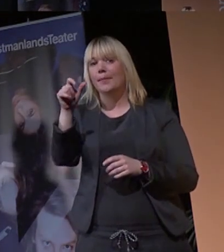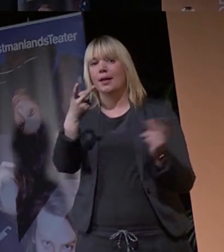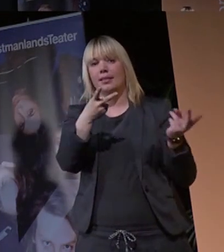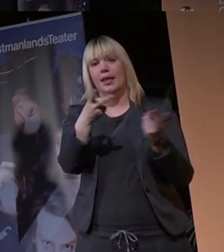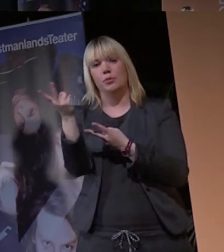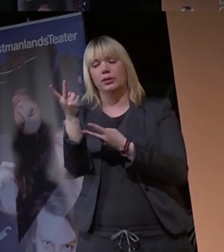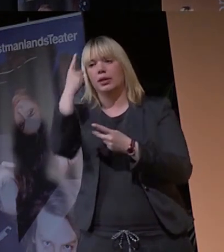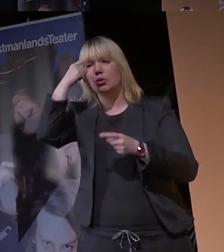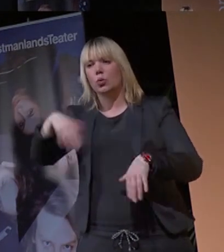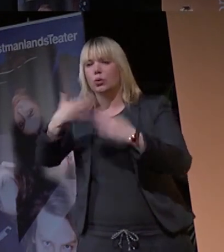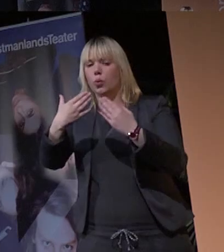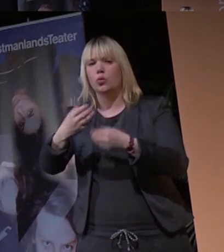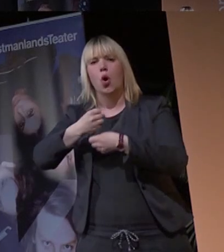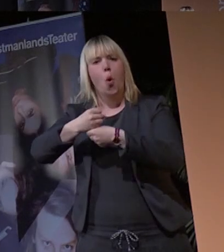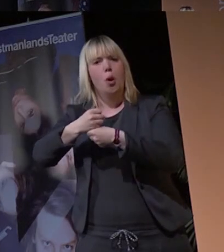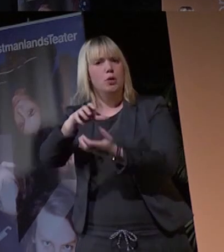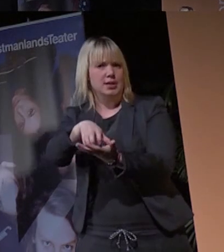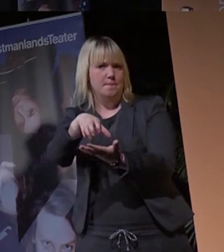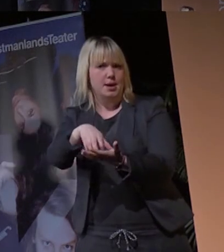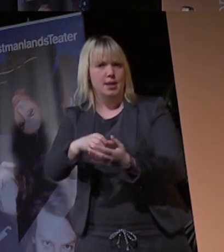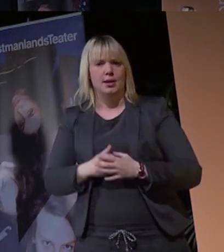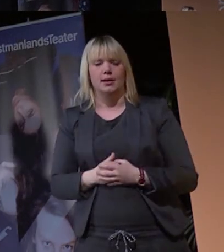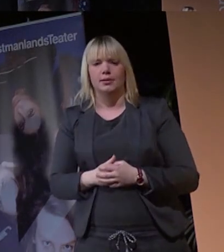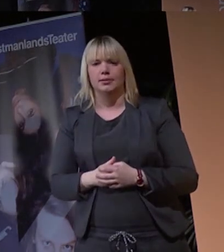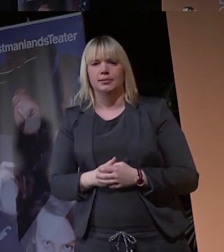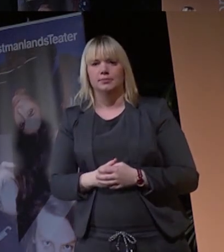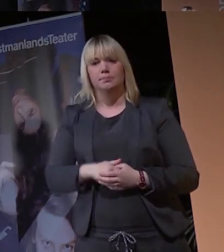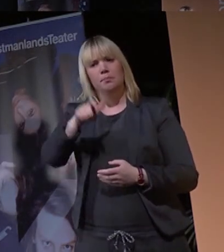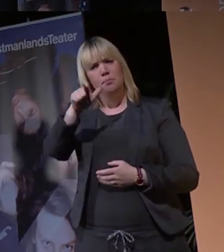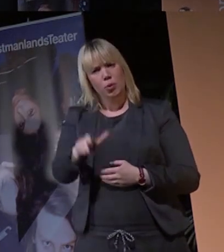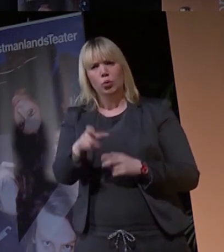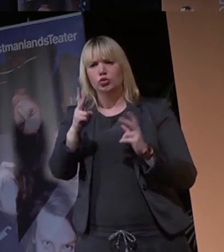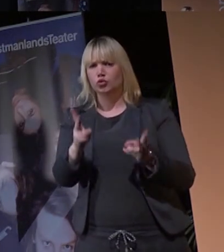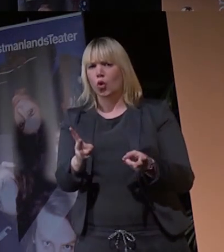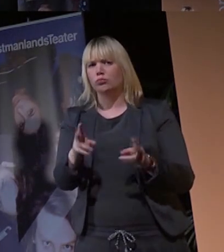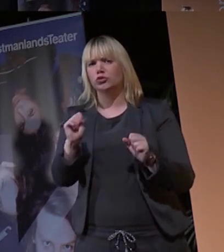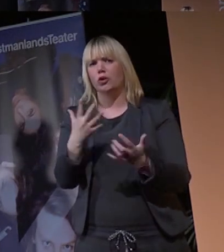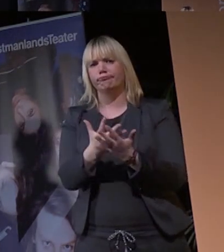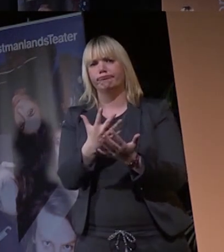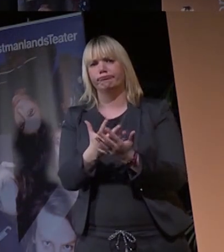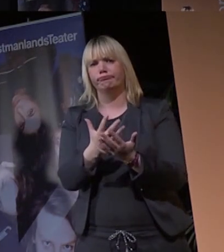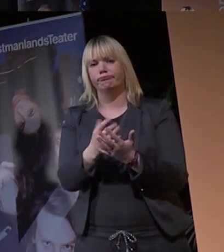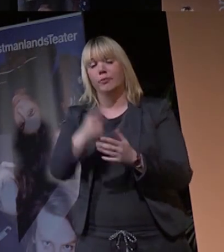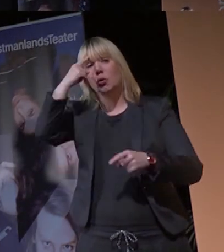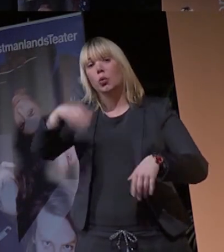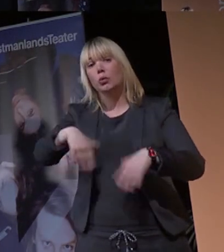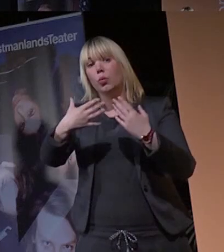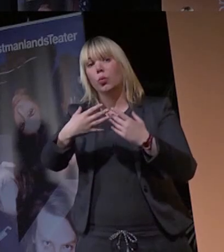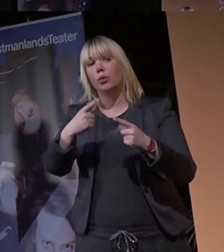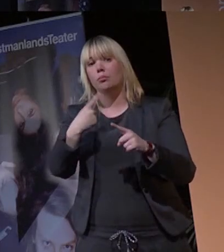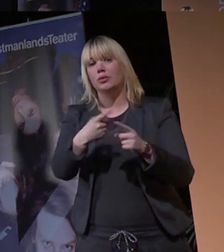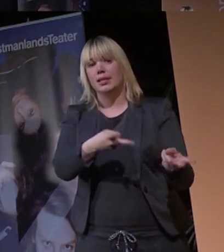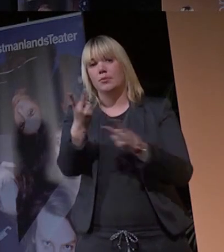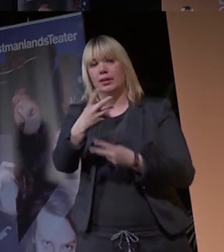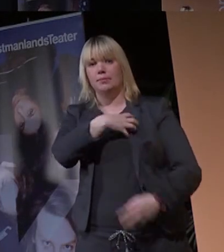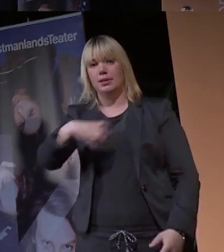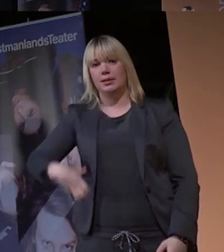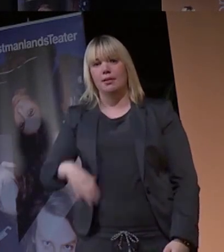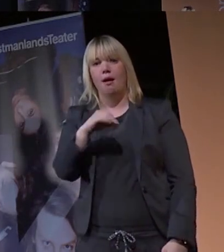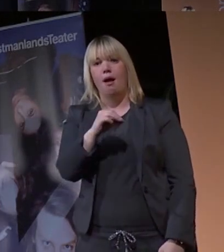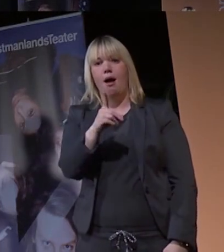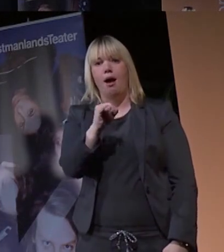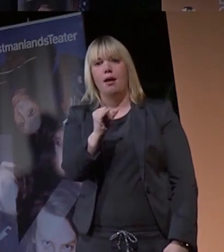demokrati, kultur och ett hållbart samhälle. Och personen som ska tala är kultur- och demokratiminister